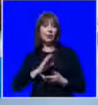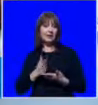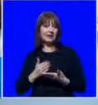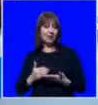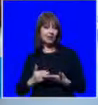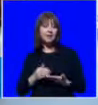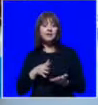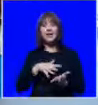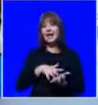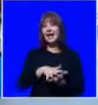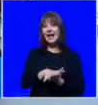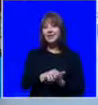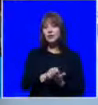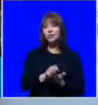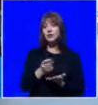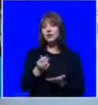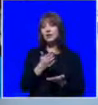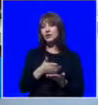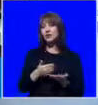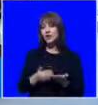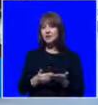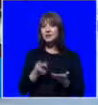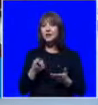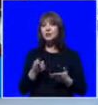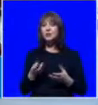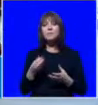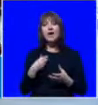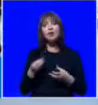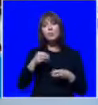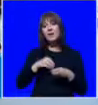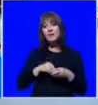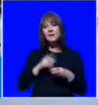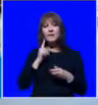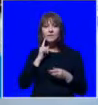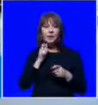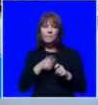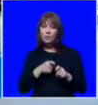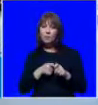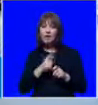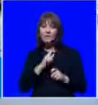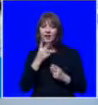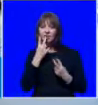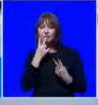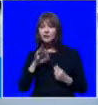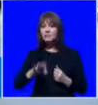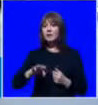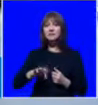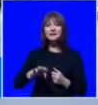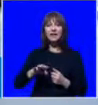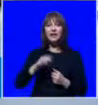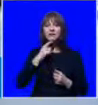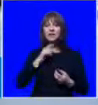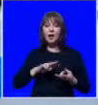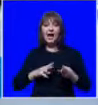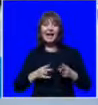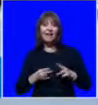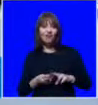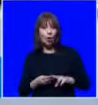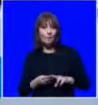и разходната част. А в разходната част имаме допълнителни забележки, че не виждаме заявки за реформи и